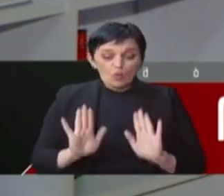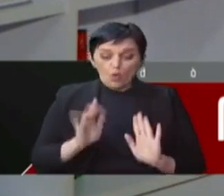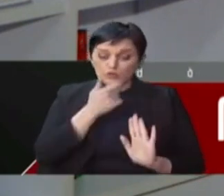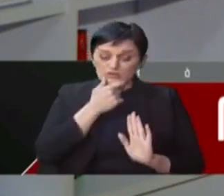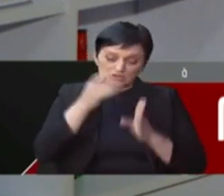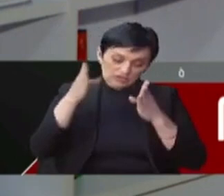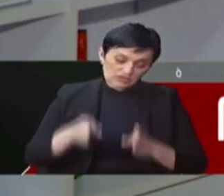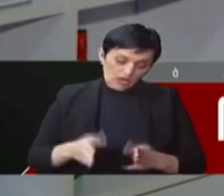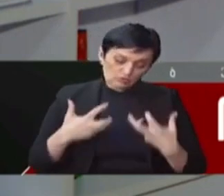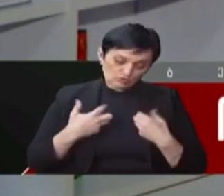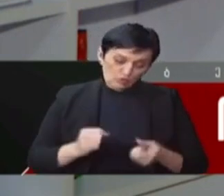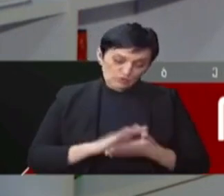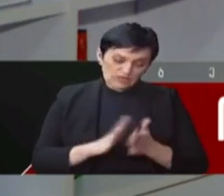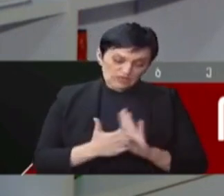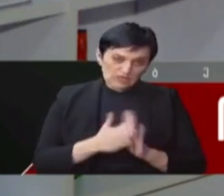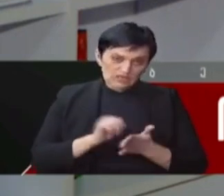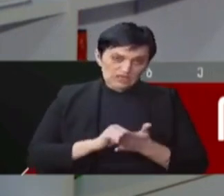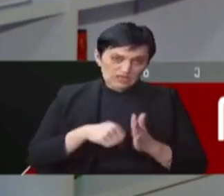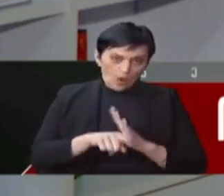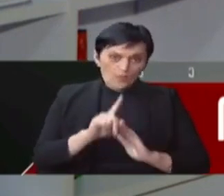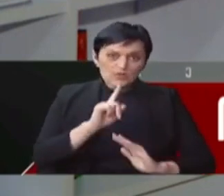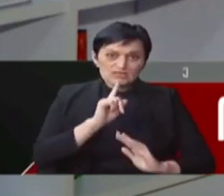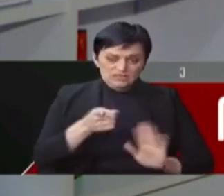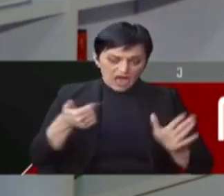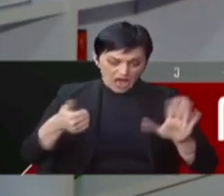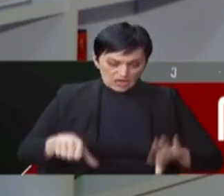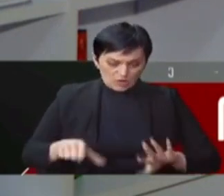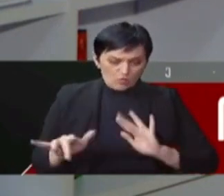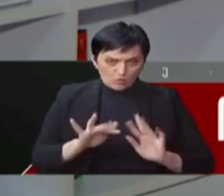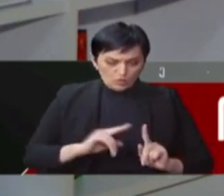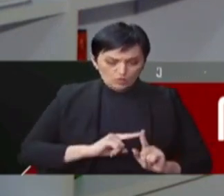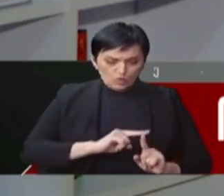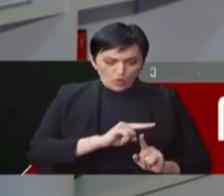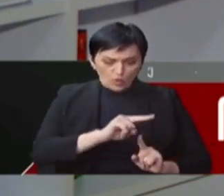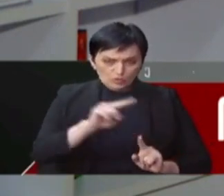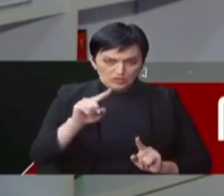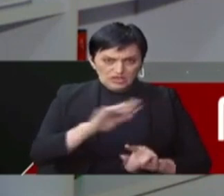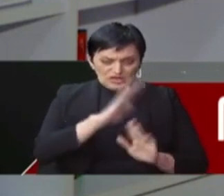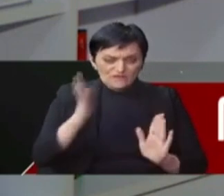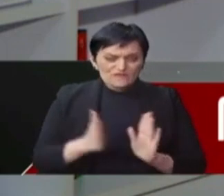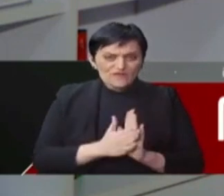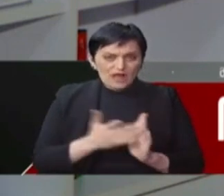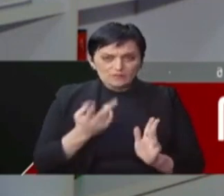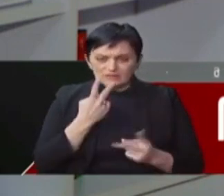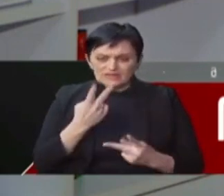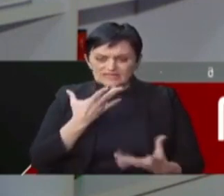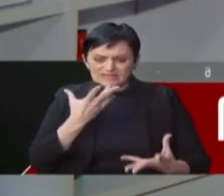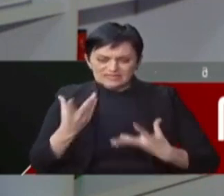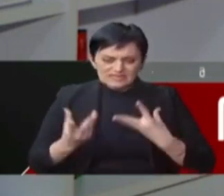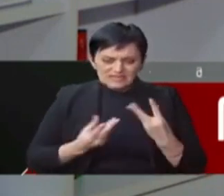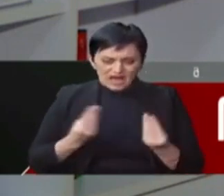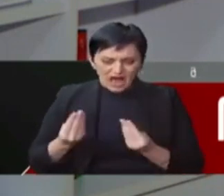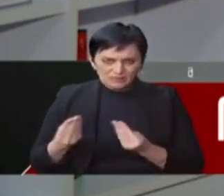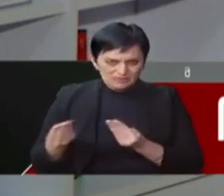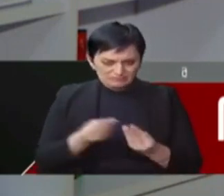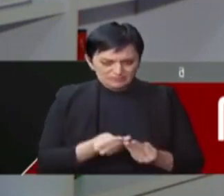სააკაშვილის ჯანმრთელობის მდგომარეობის გამო, მით უმეტეს წელიწადნახევრიანი პროცესი ამ ყველაფერს რაღაცა სიყალბის ელფერს აძლევს